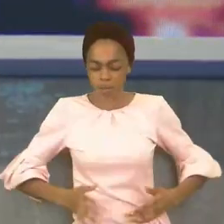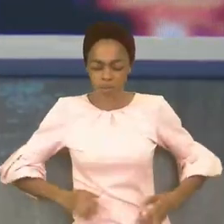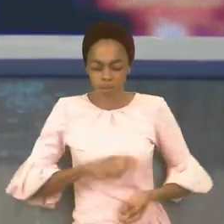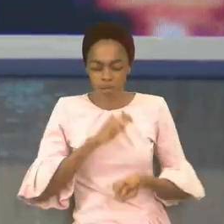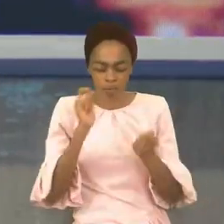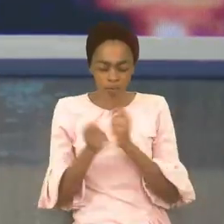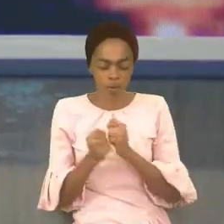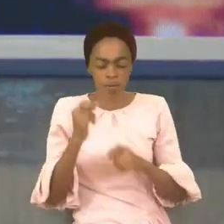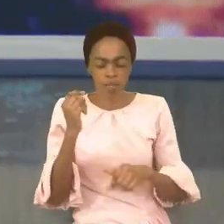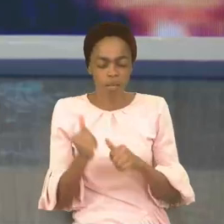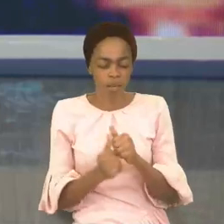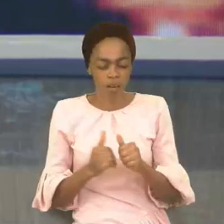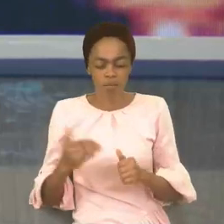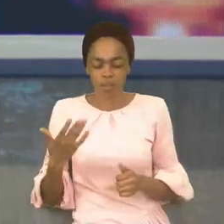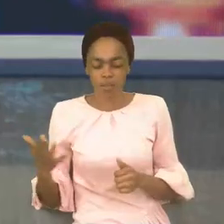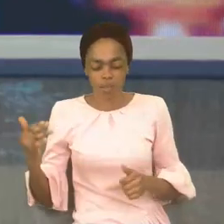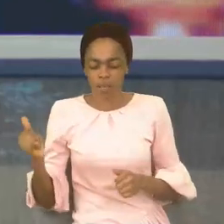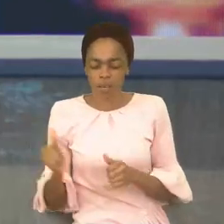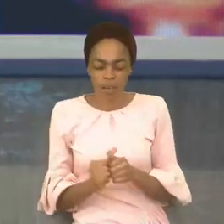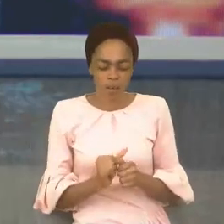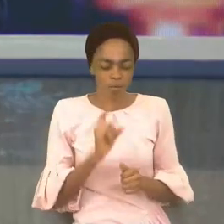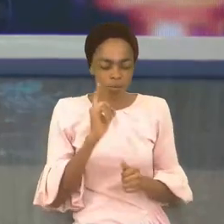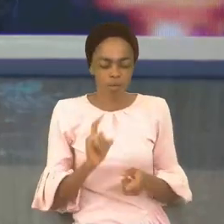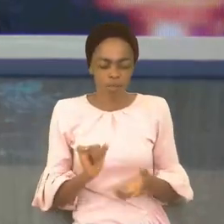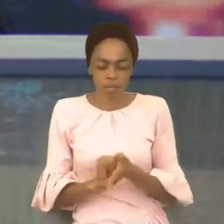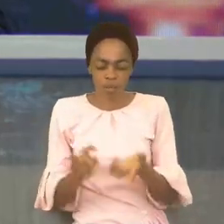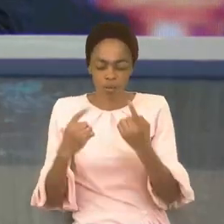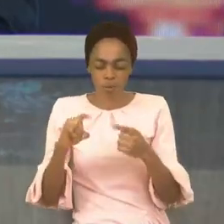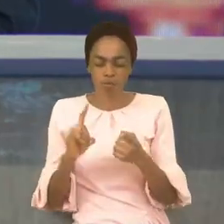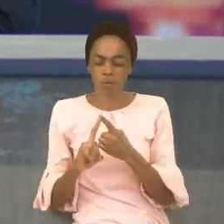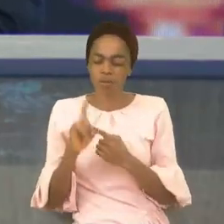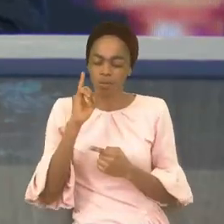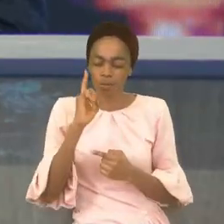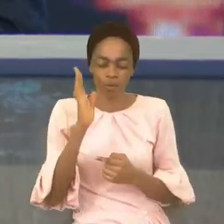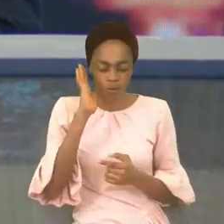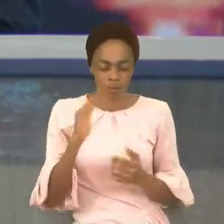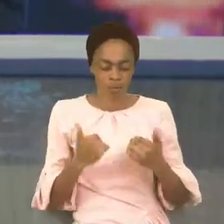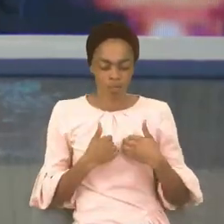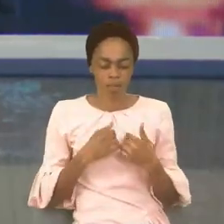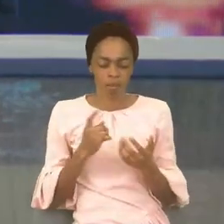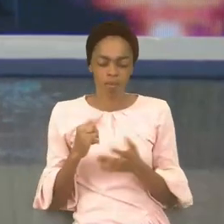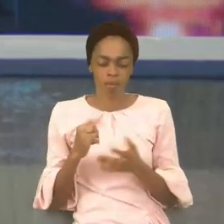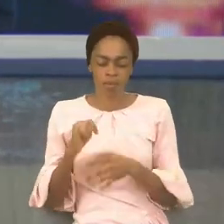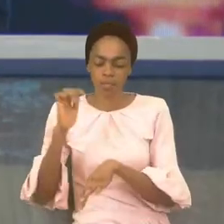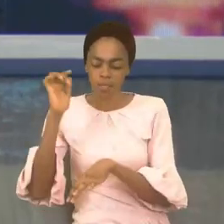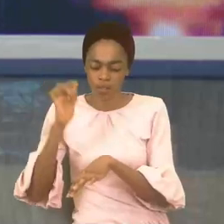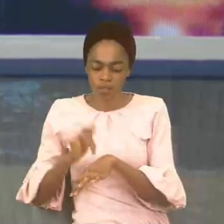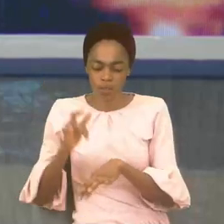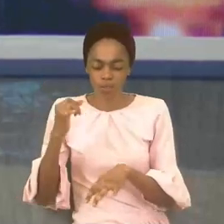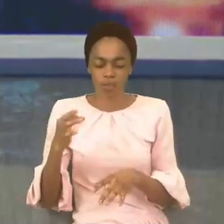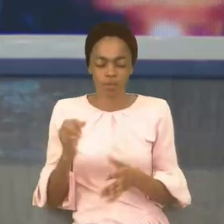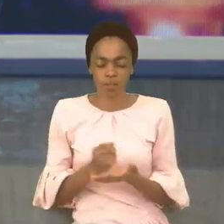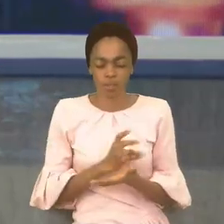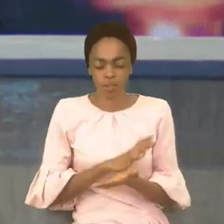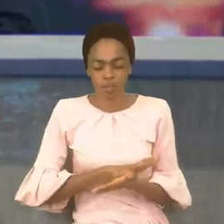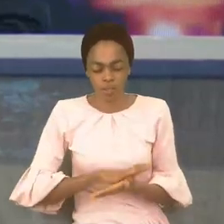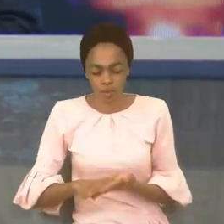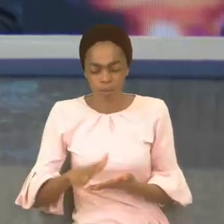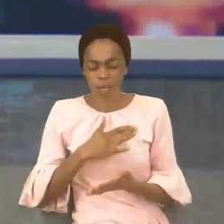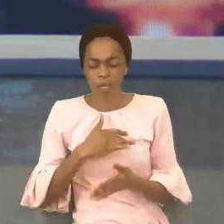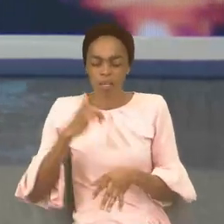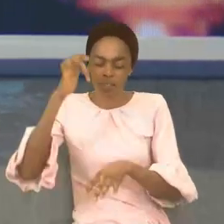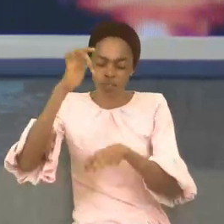pour que tout ce que chacun vient chercher chez toi puisse avoir la touche du divin et